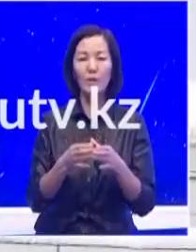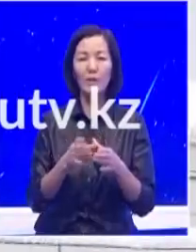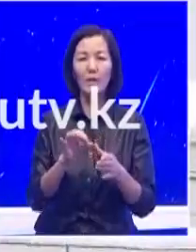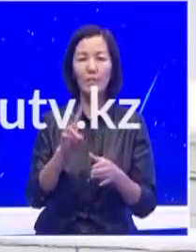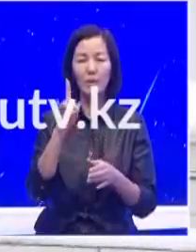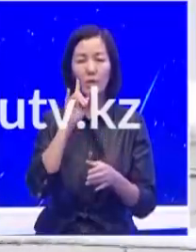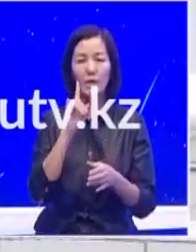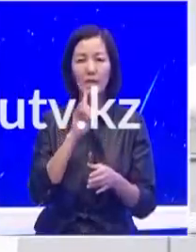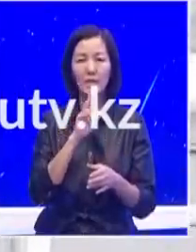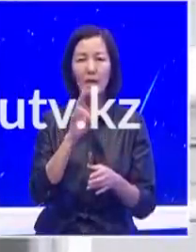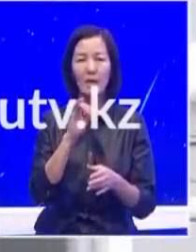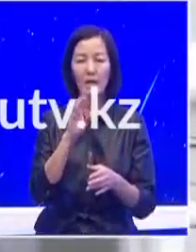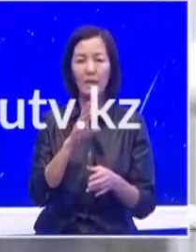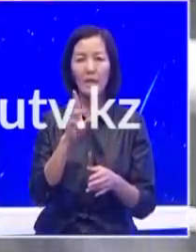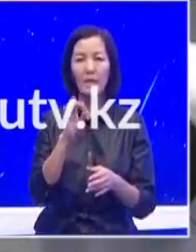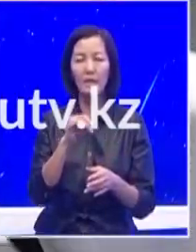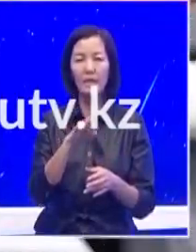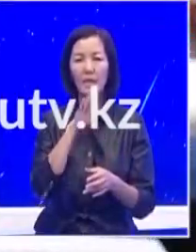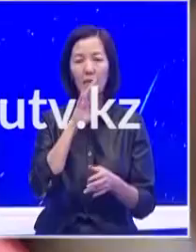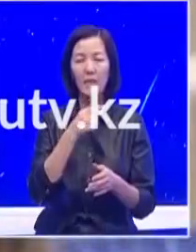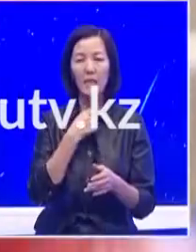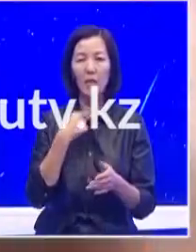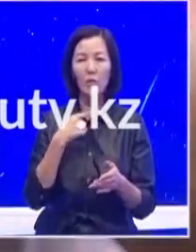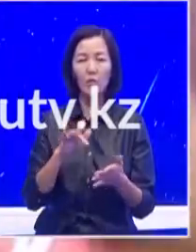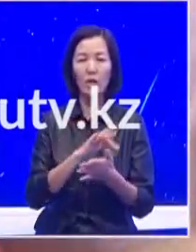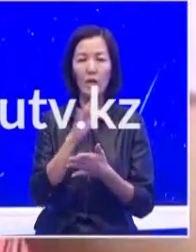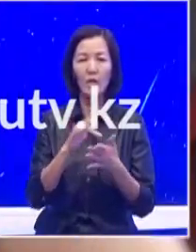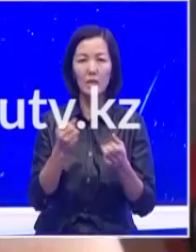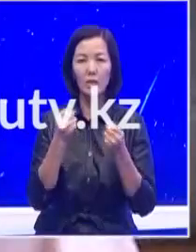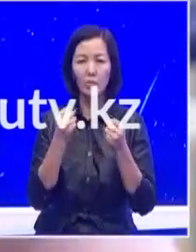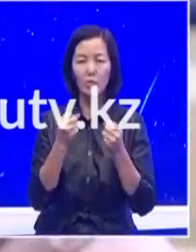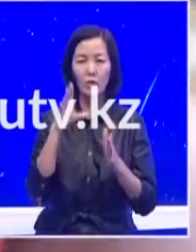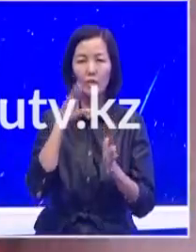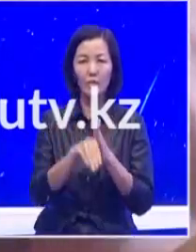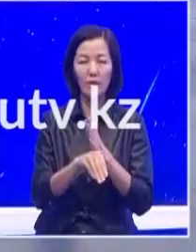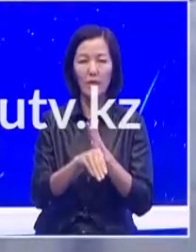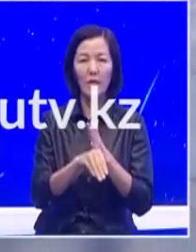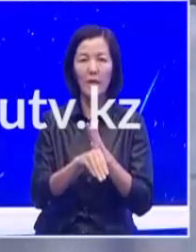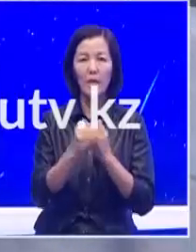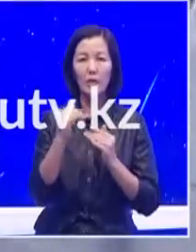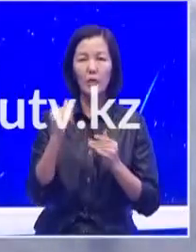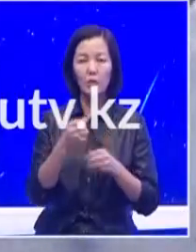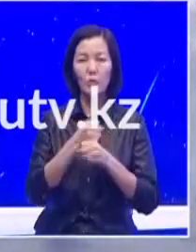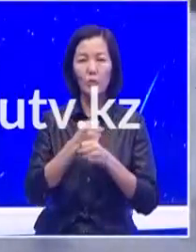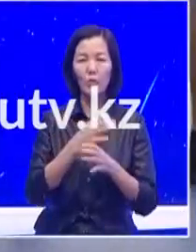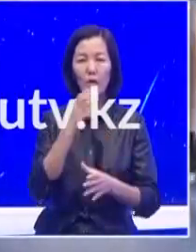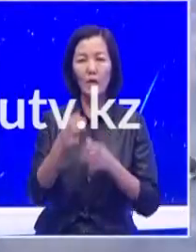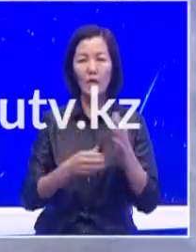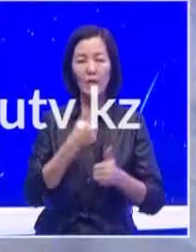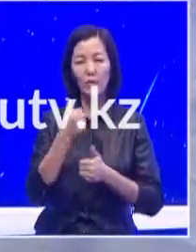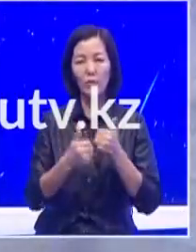қазақ Қарасай Қаратал ауданы мен Текелі Талдықорған қаласының боксшыларынан жасақталған. Сәтін салса Жетсу кубогы халықаралық